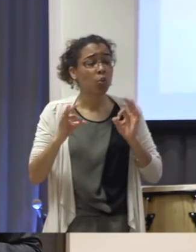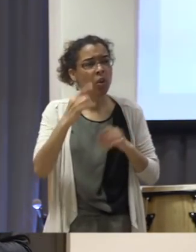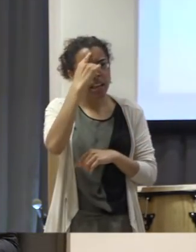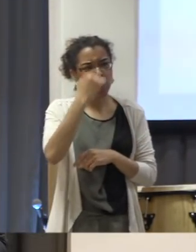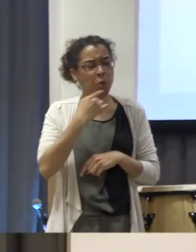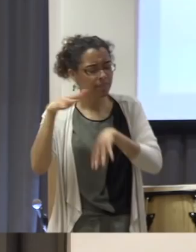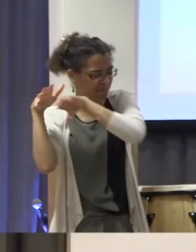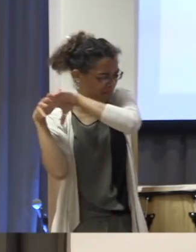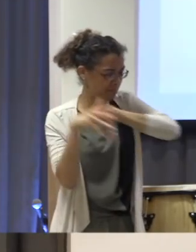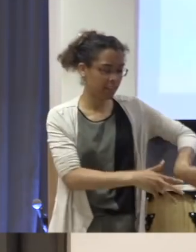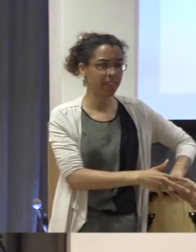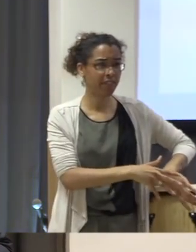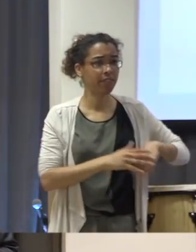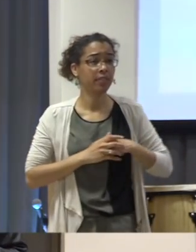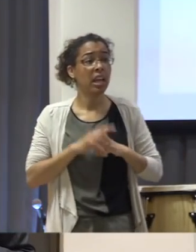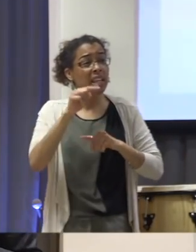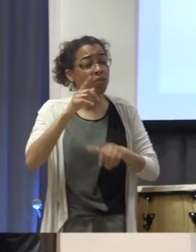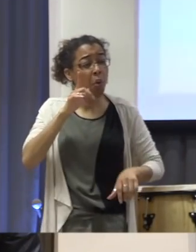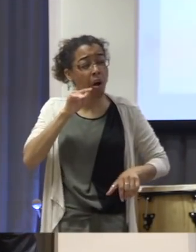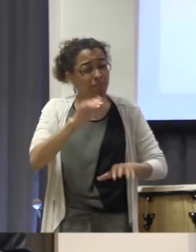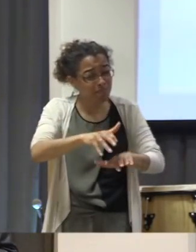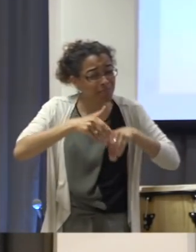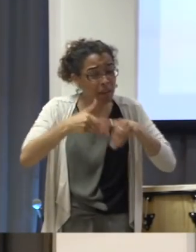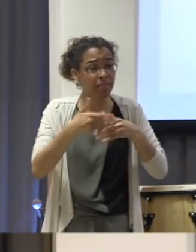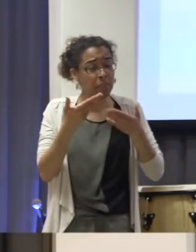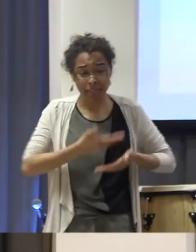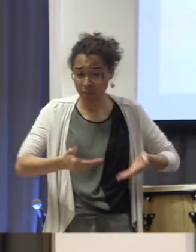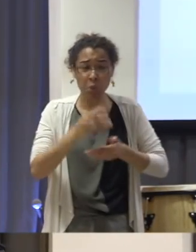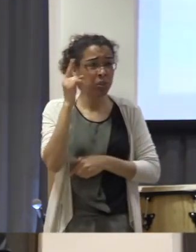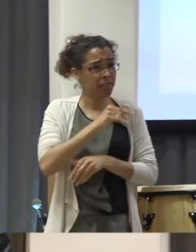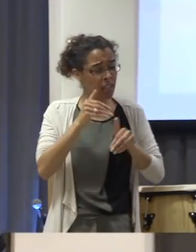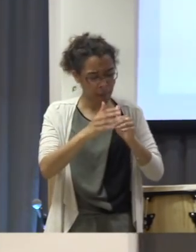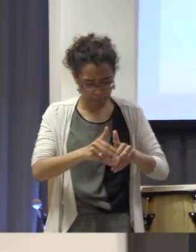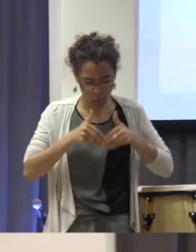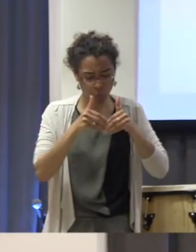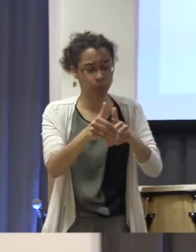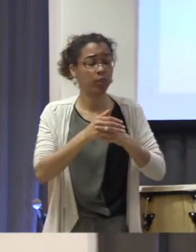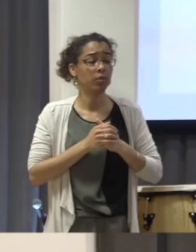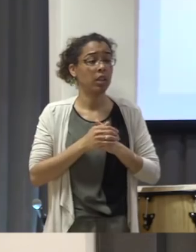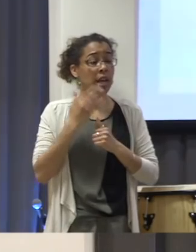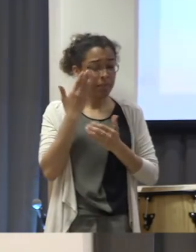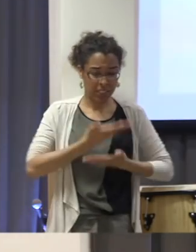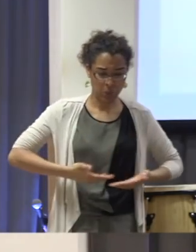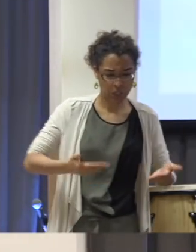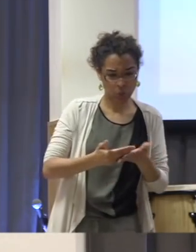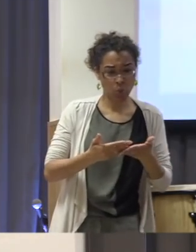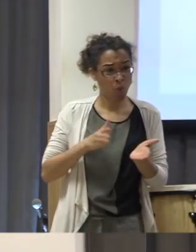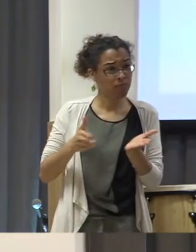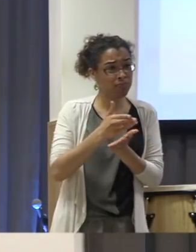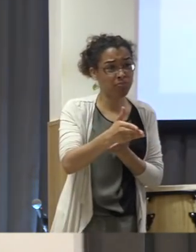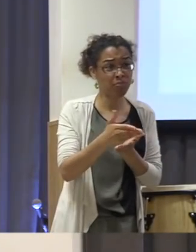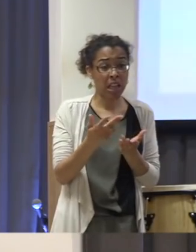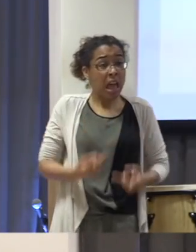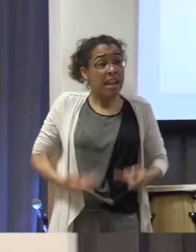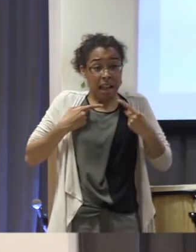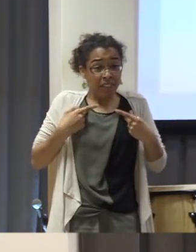l'incrédulité. Alléluia. Il faut persévérer quelle que soit la situation que tu connaisses, où tu traverses. La vie est faite des épreuves,